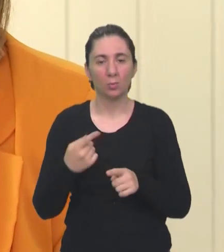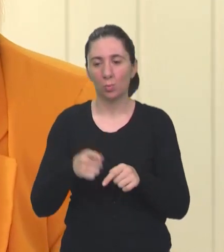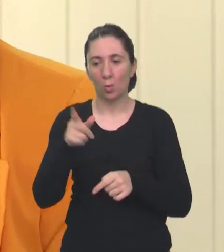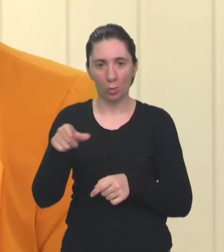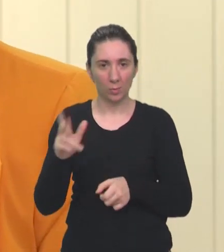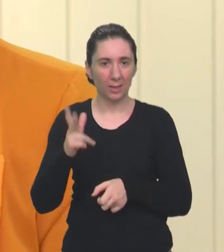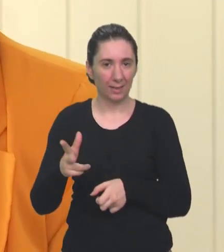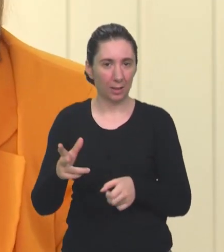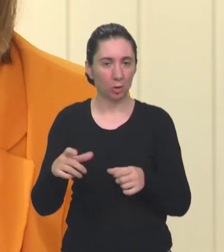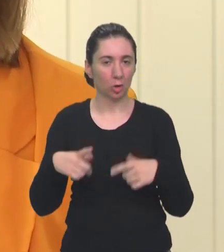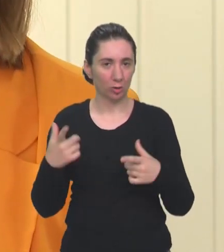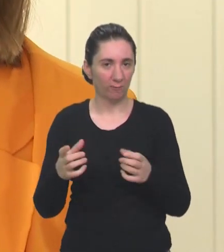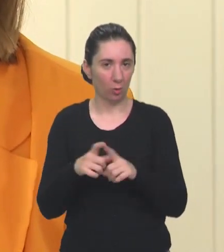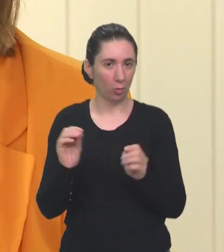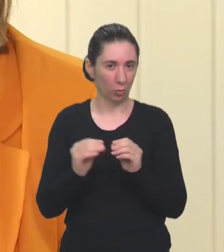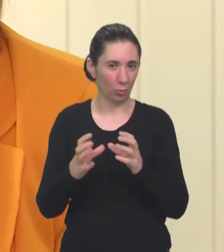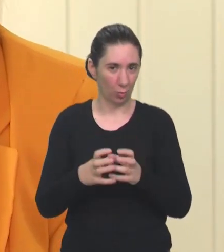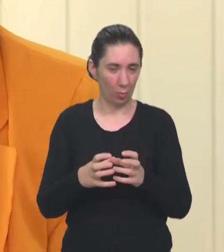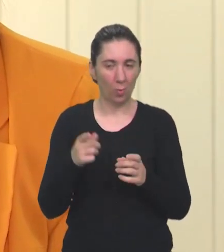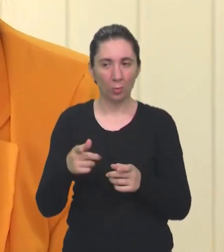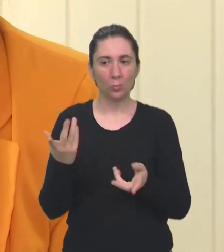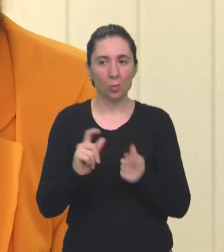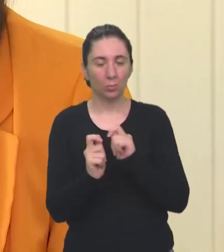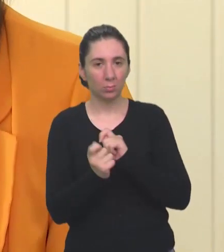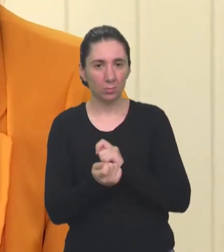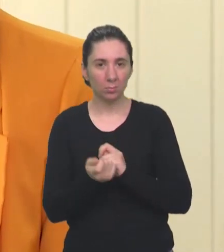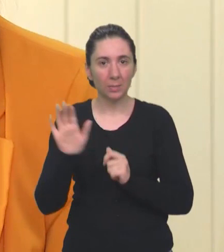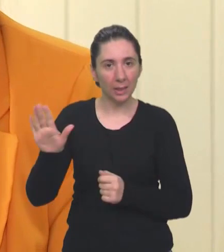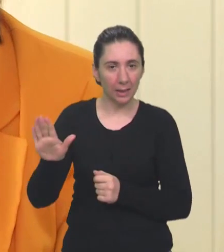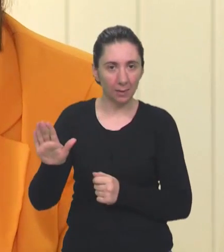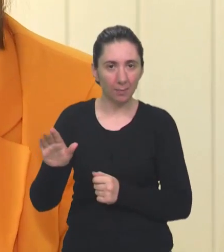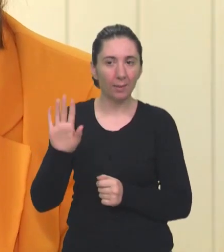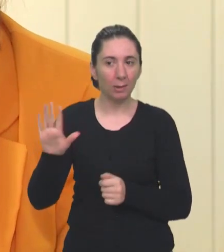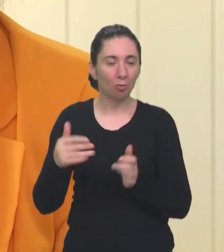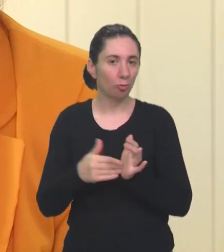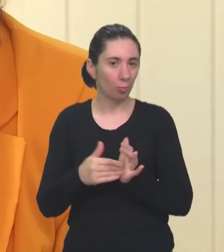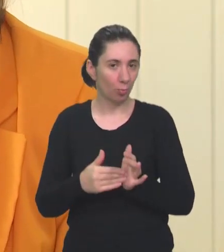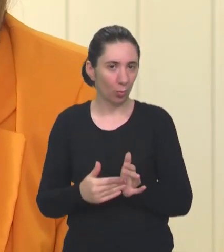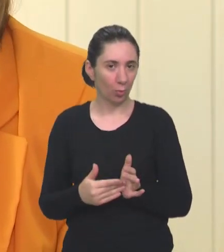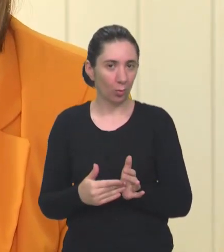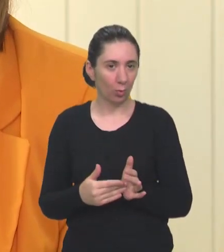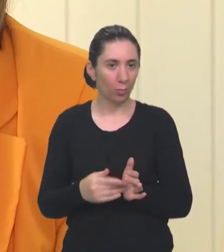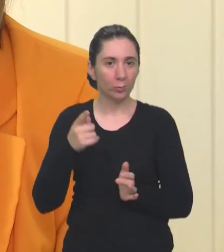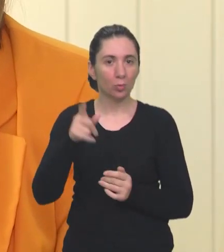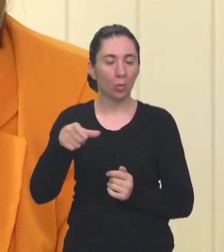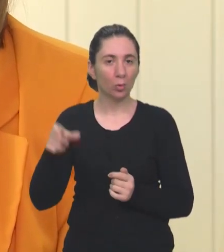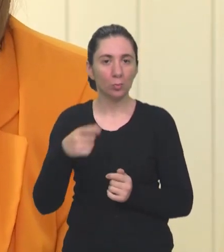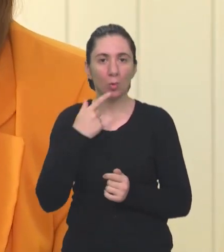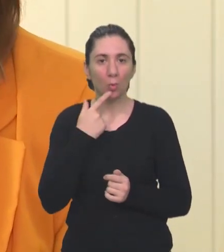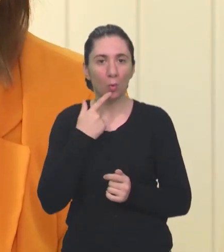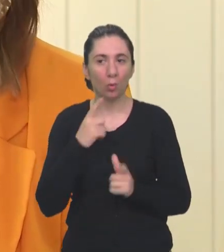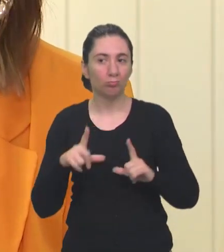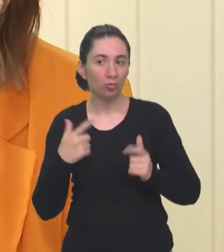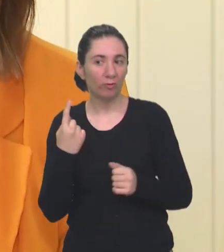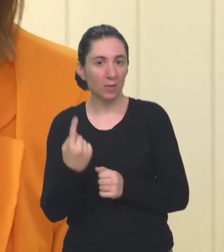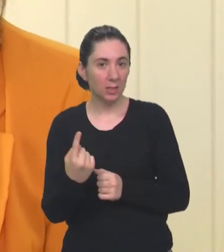o osobama teče životne dobi, nekako smo to prilagodili u stvari njima, njihovim potrebama. To su osobe koje su ili